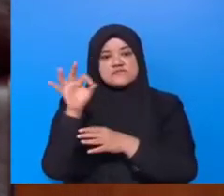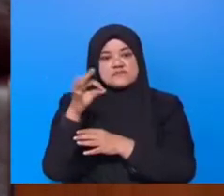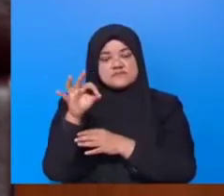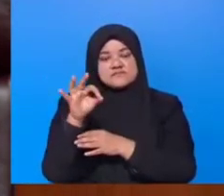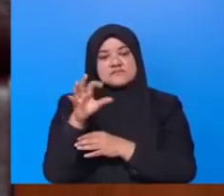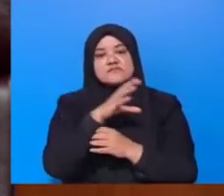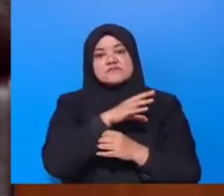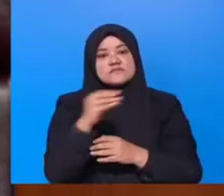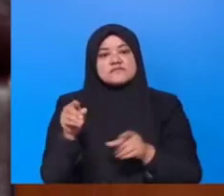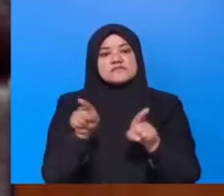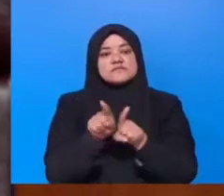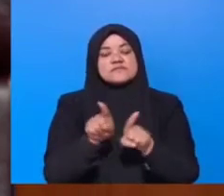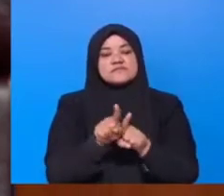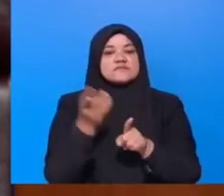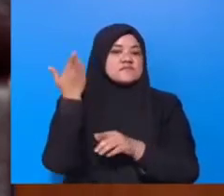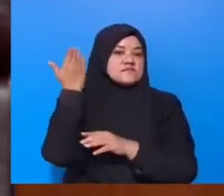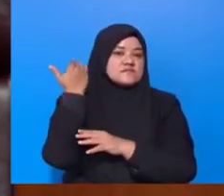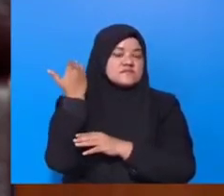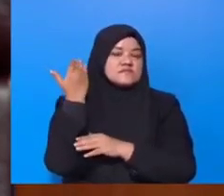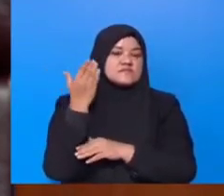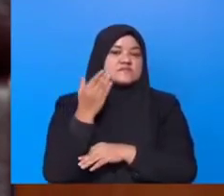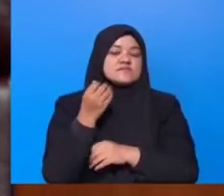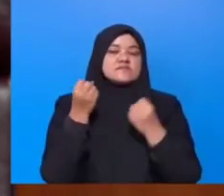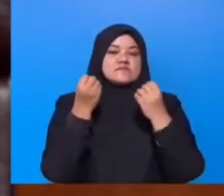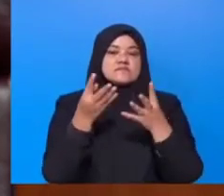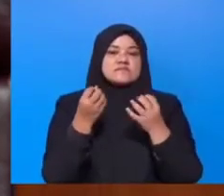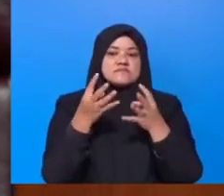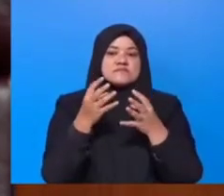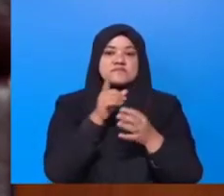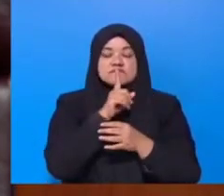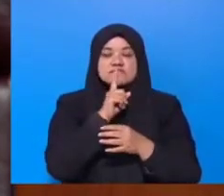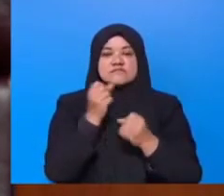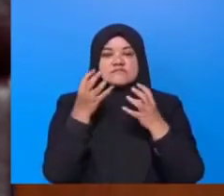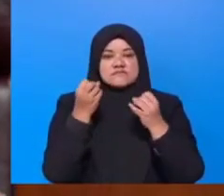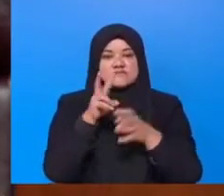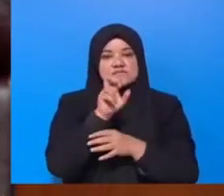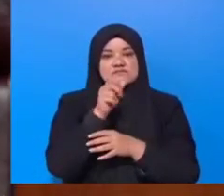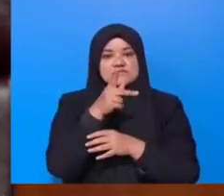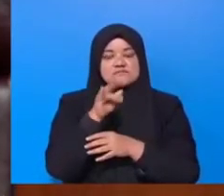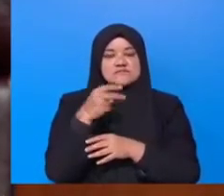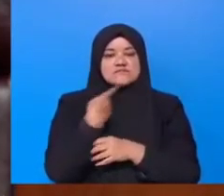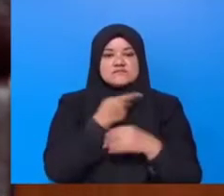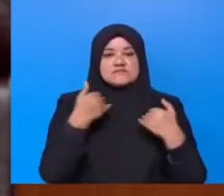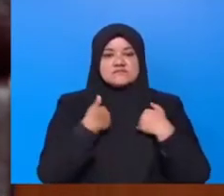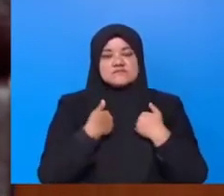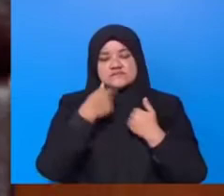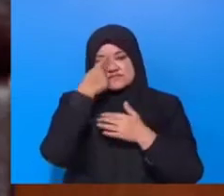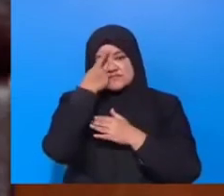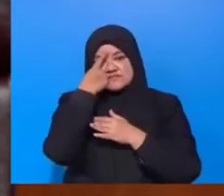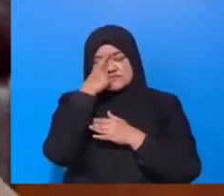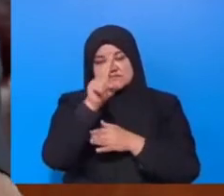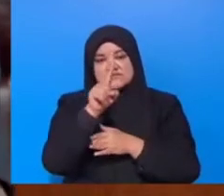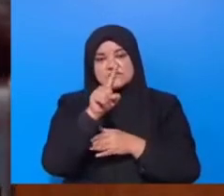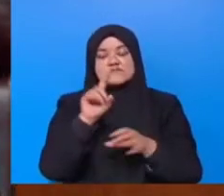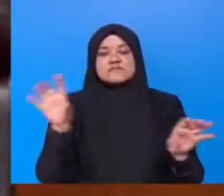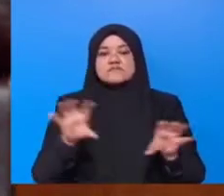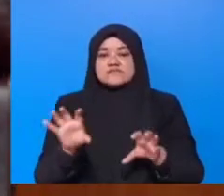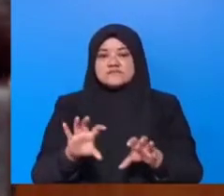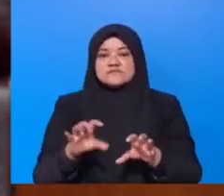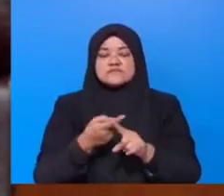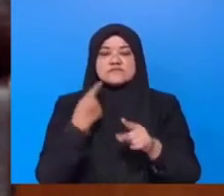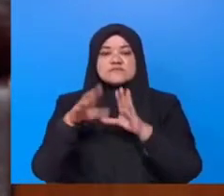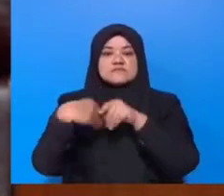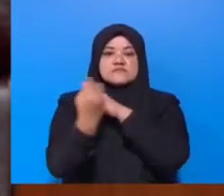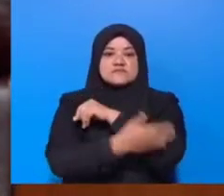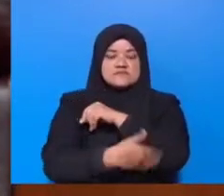komit 19 dan juga yang dahulu kebanyakan walaupun Perlihatkan reaction Young kita adalah untuk lihat juga dihasilkan oleh